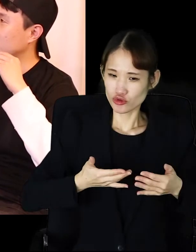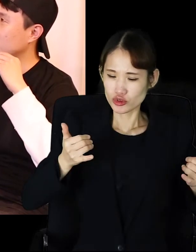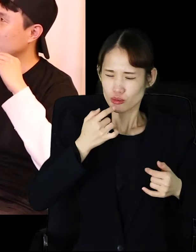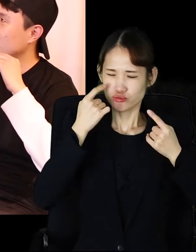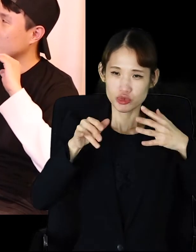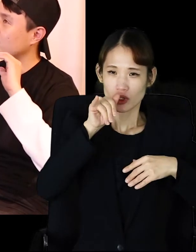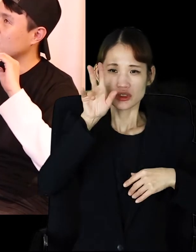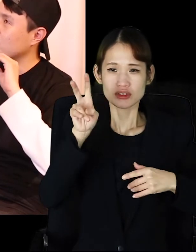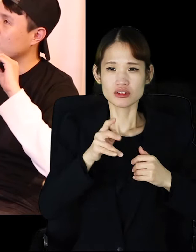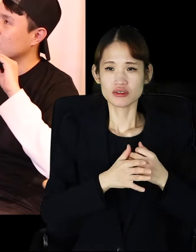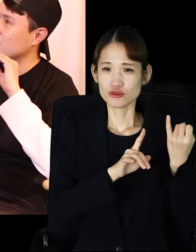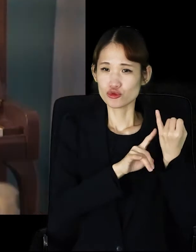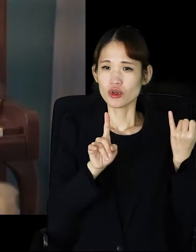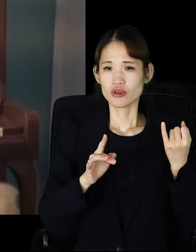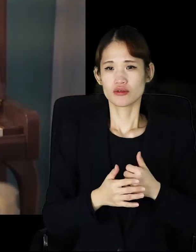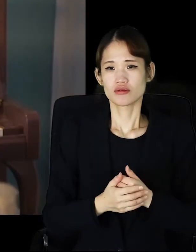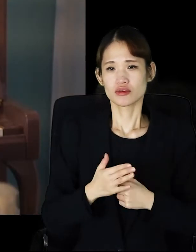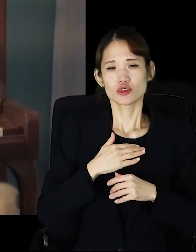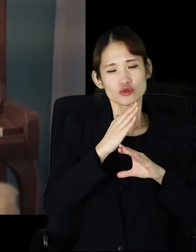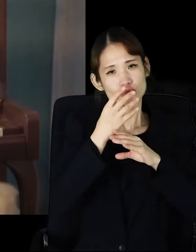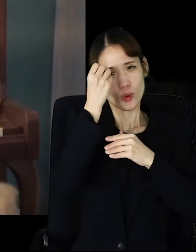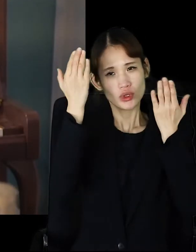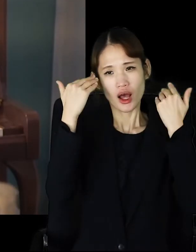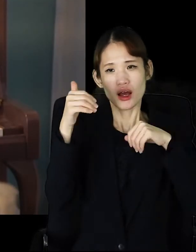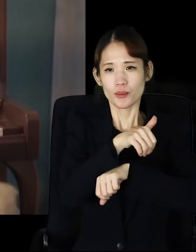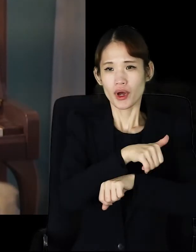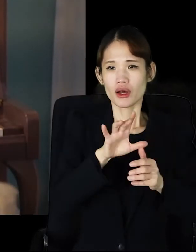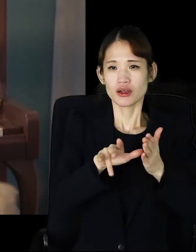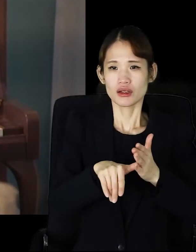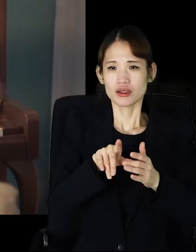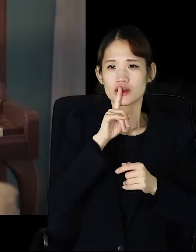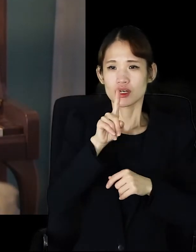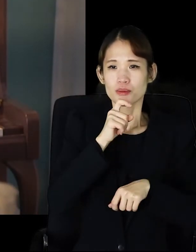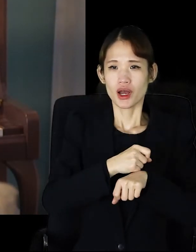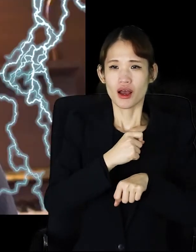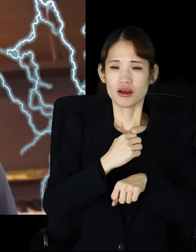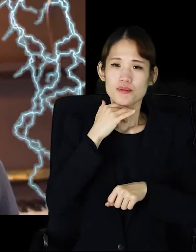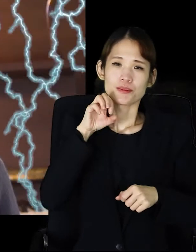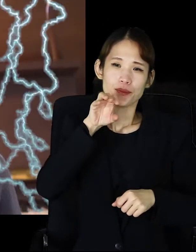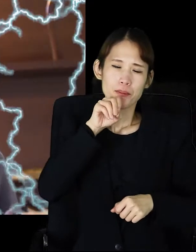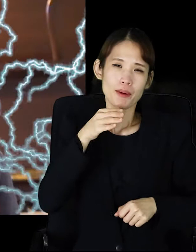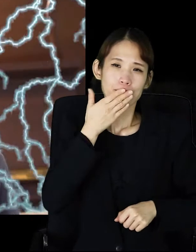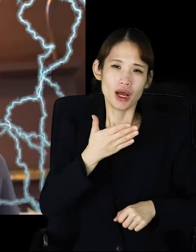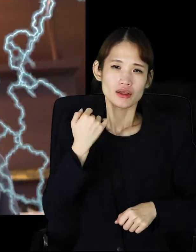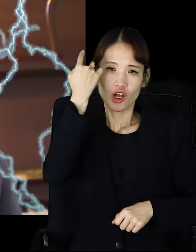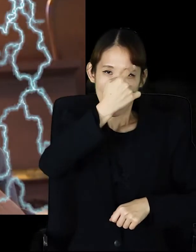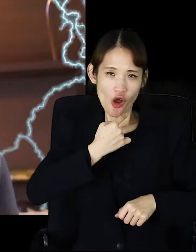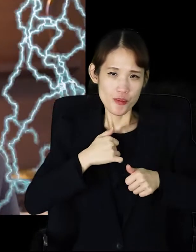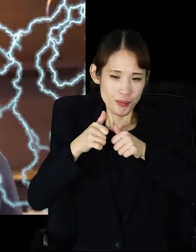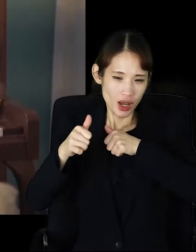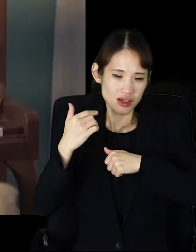거란 말이죠. 구루님 어떠셨어요? 중고등학교 때는 사실 저가 말을 어느 정도 할 수 있는 나이니까 그리고 제가 얼굴에 티가 나요.